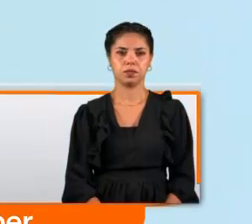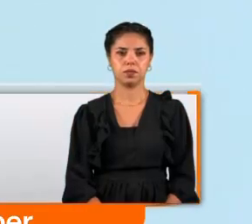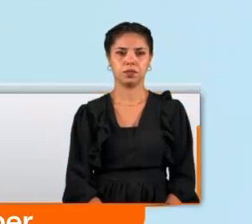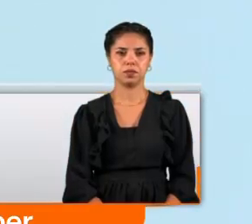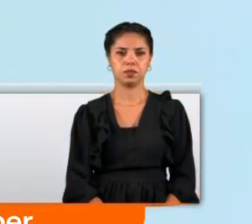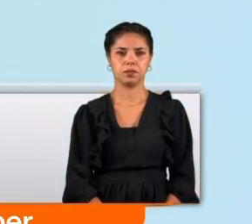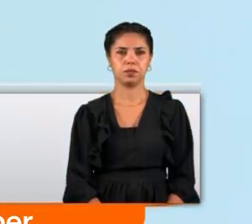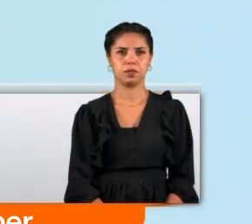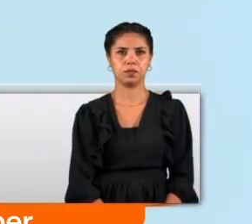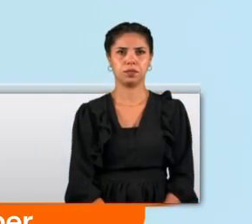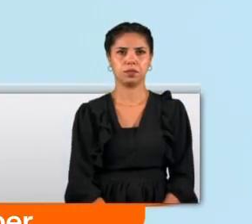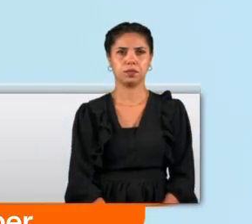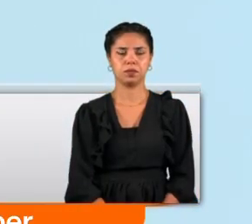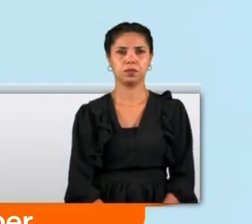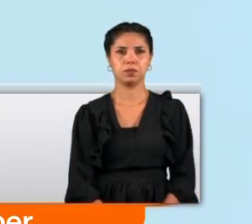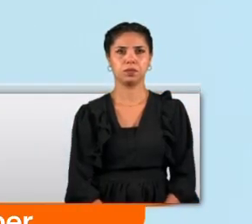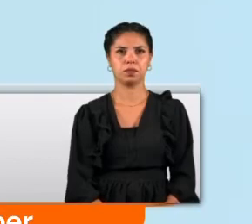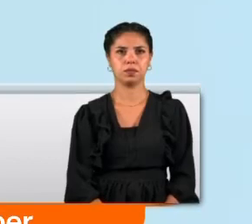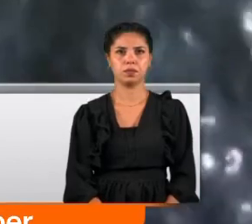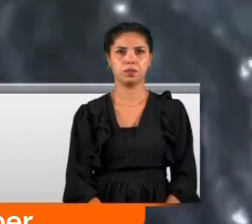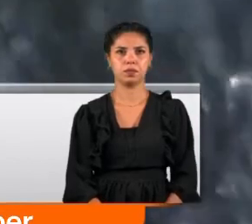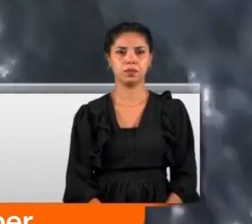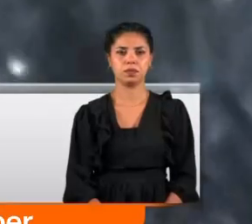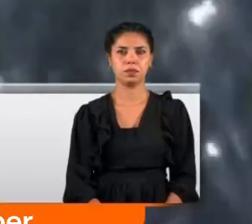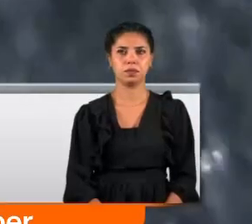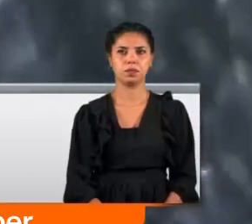Normalde bizim denizlerimizin türleri değil.